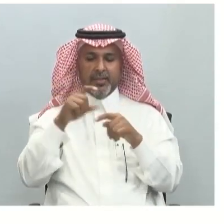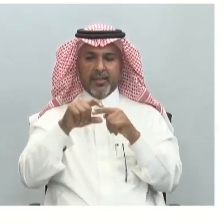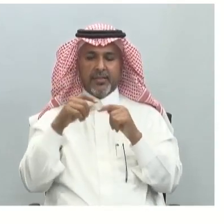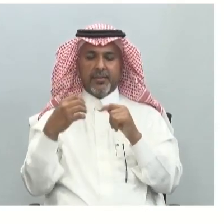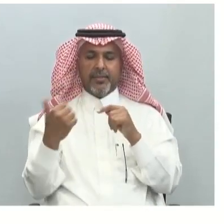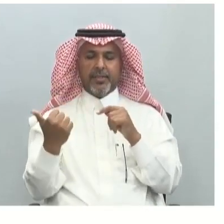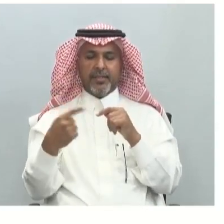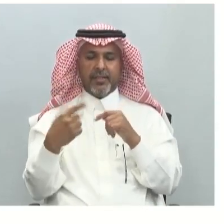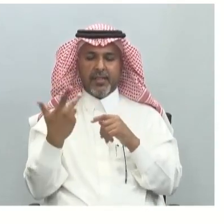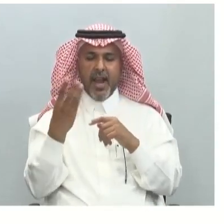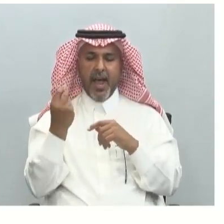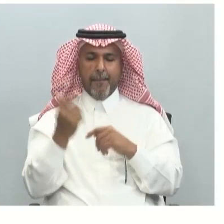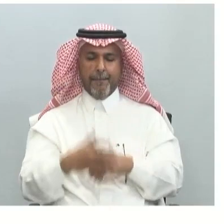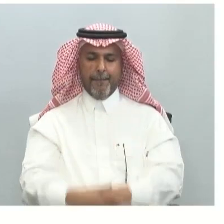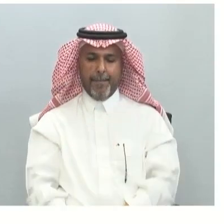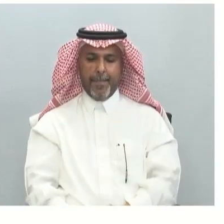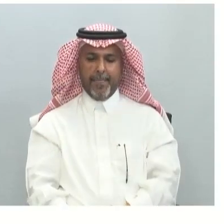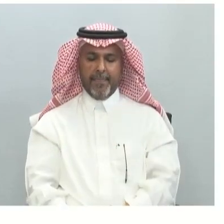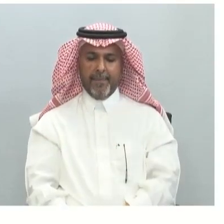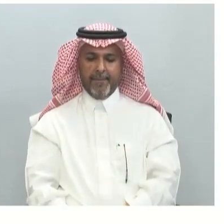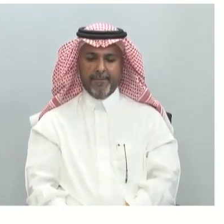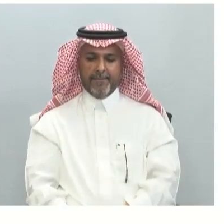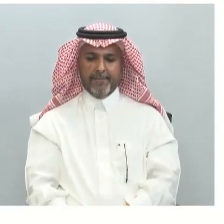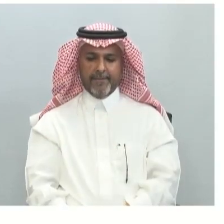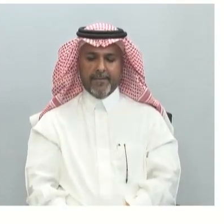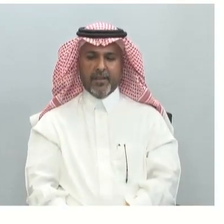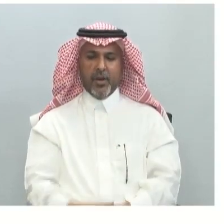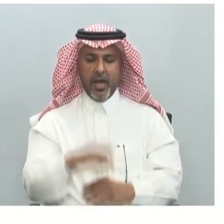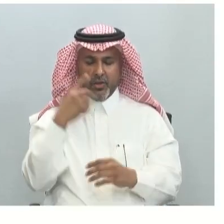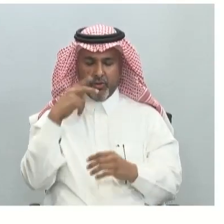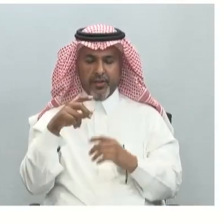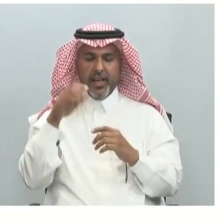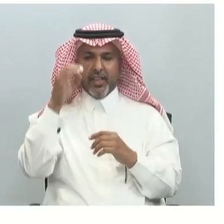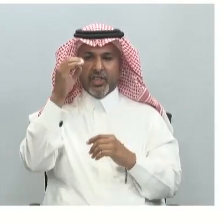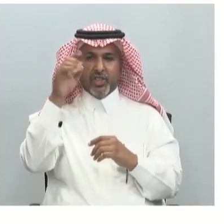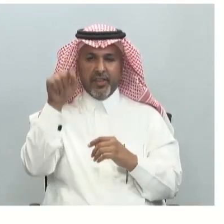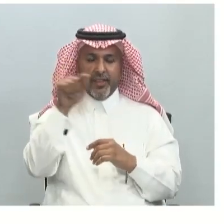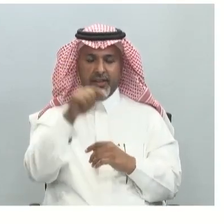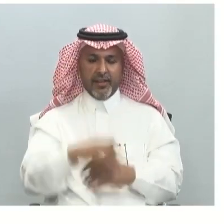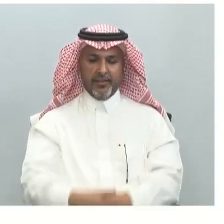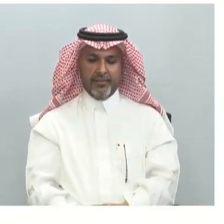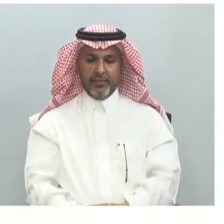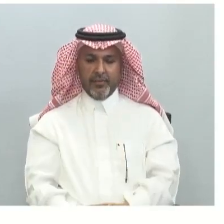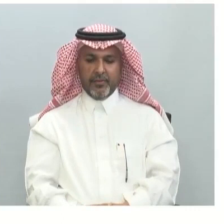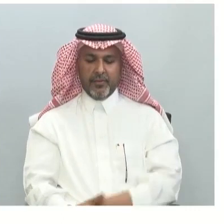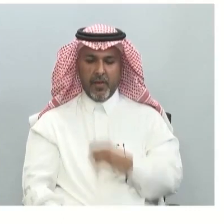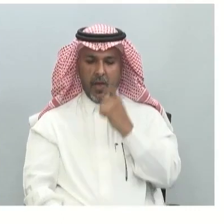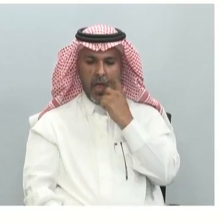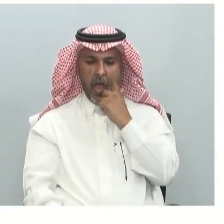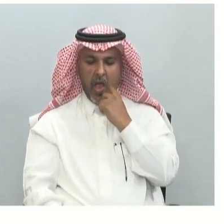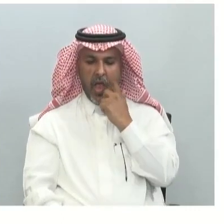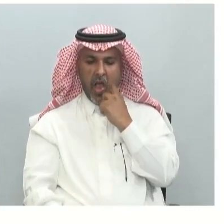خمسين على سته عشر الان نتخلص من التربيع احسنتم باخذ الجذر التربيعي للطرفين راح اخذ الجذر